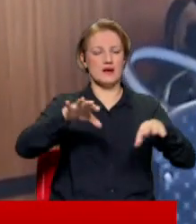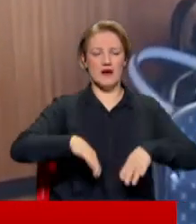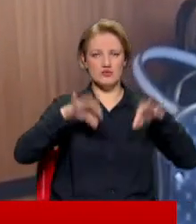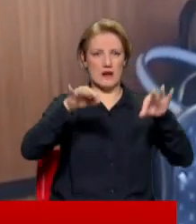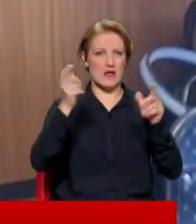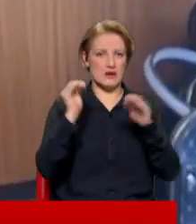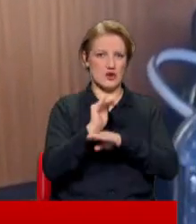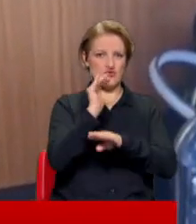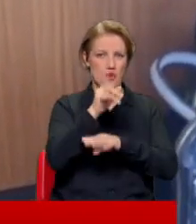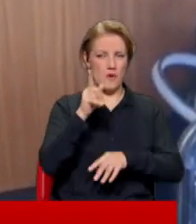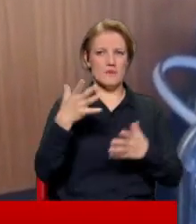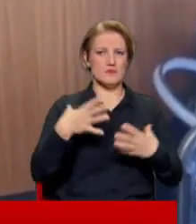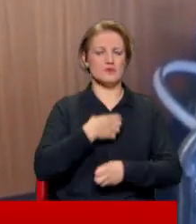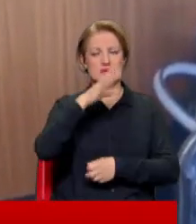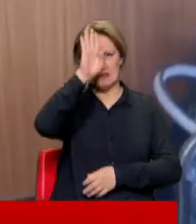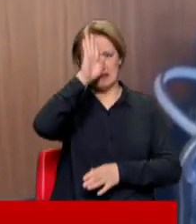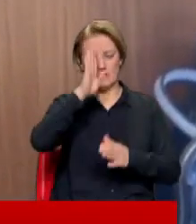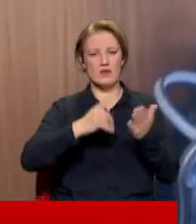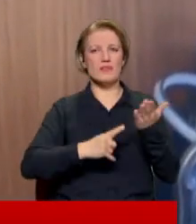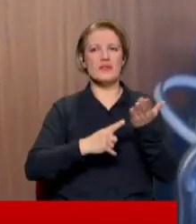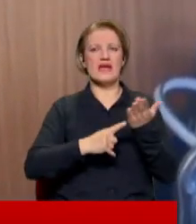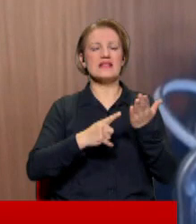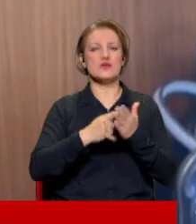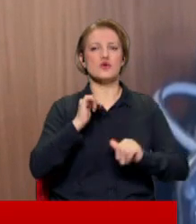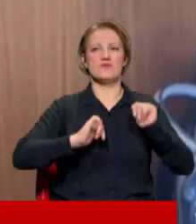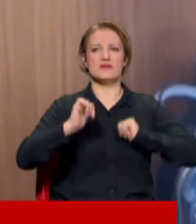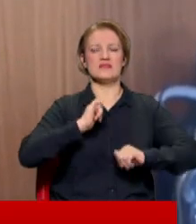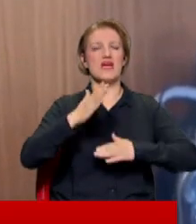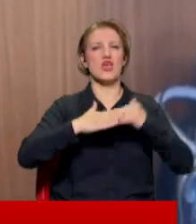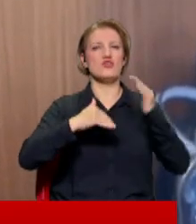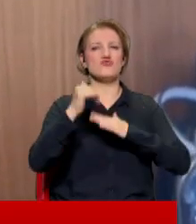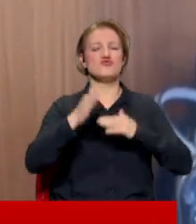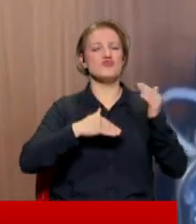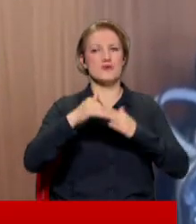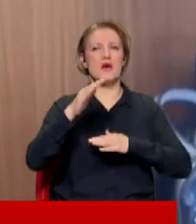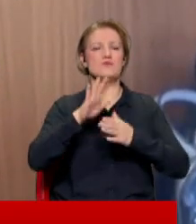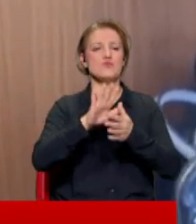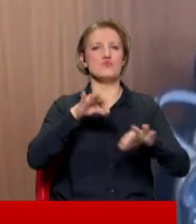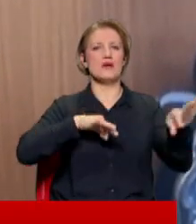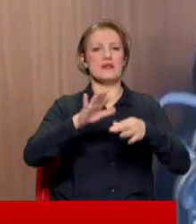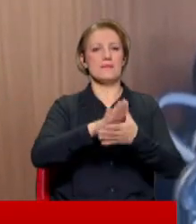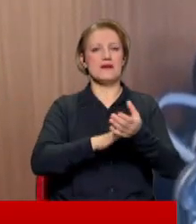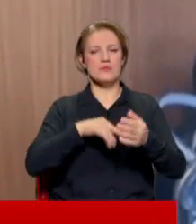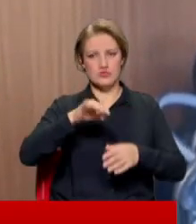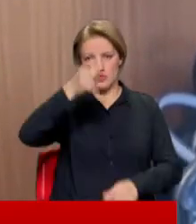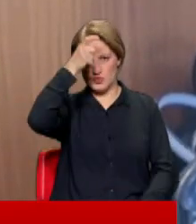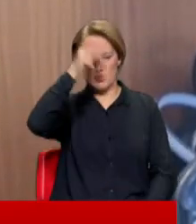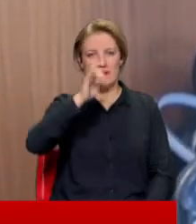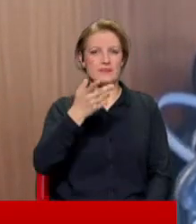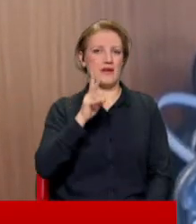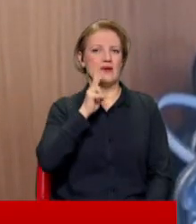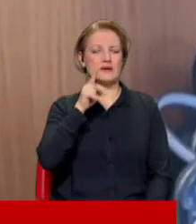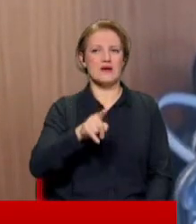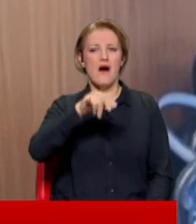yaşıyor. Maalesef İstanbul Teknik Üniversitesi İnşaat Mühendisliği İngilizce bölümünden mezun. Ama bu ülkede ne yazık